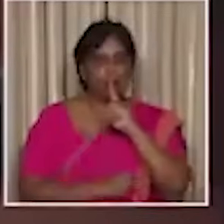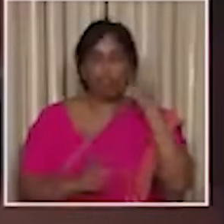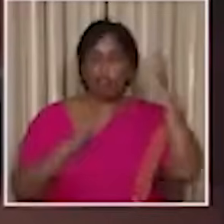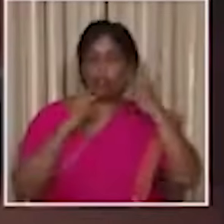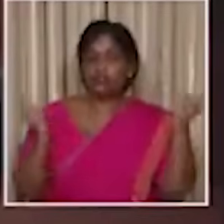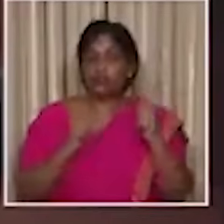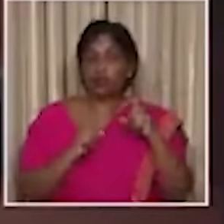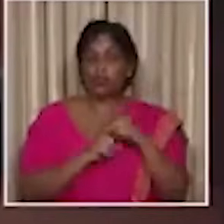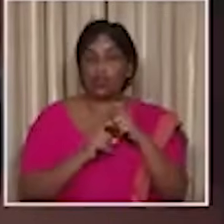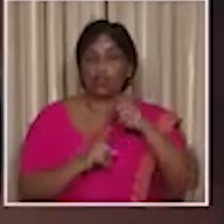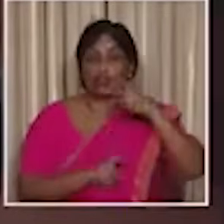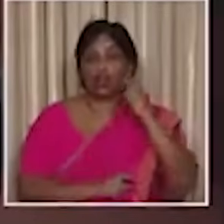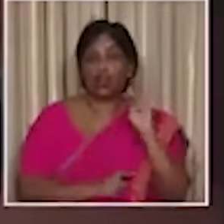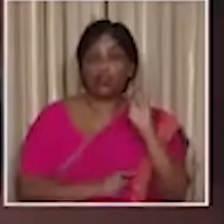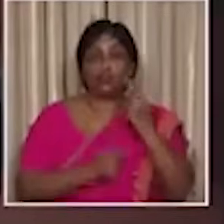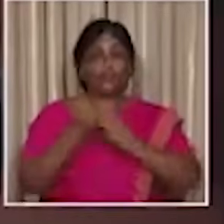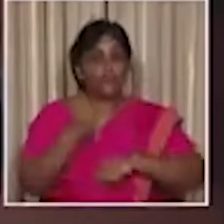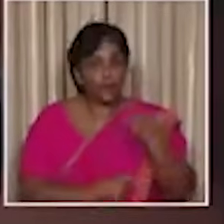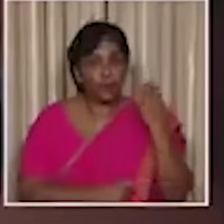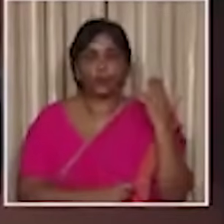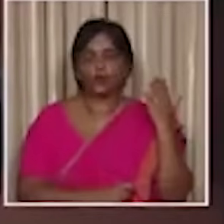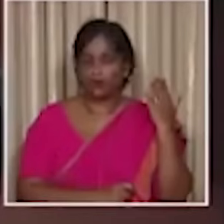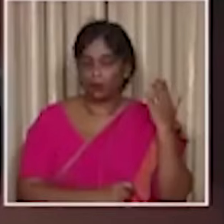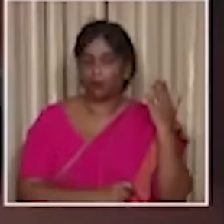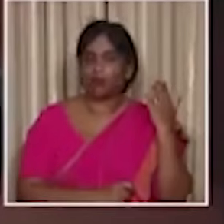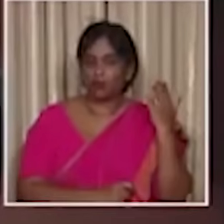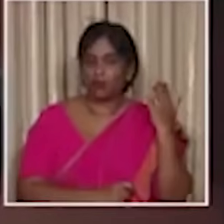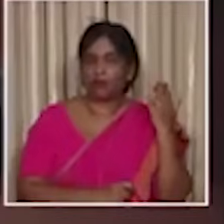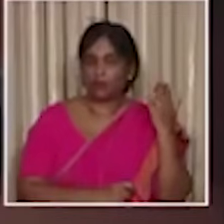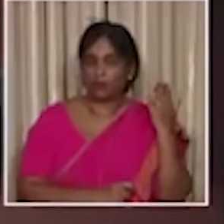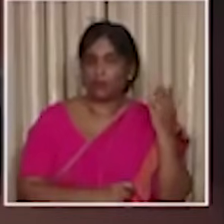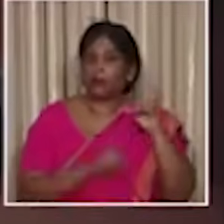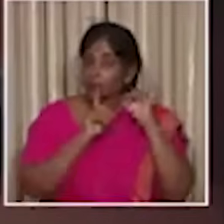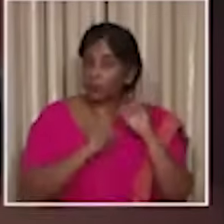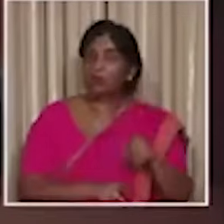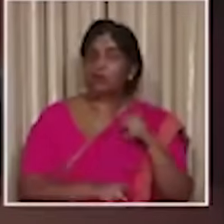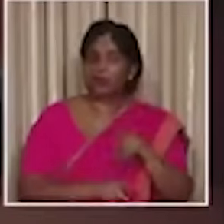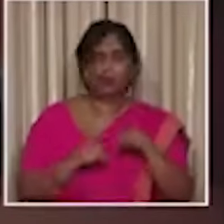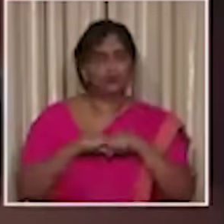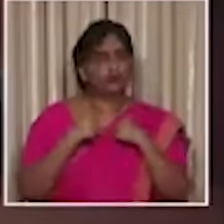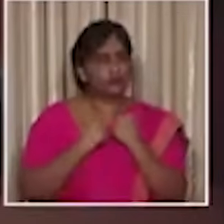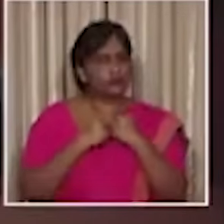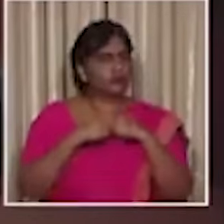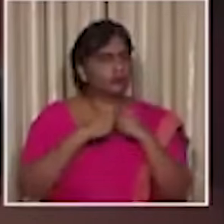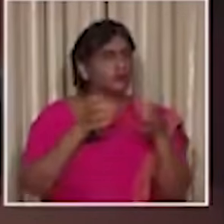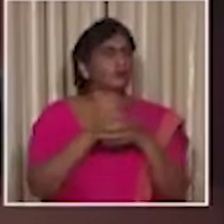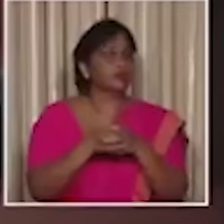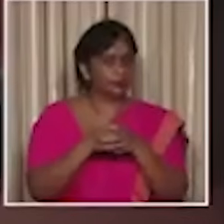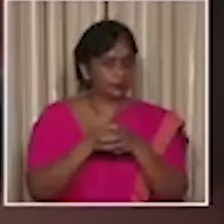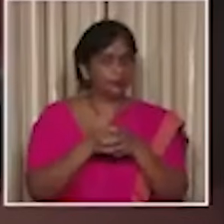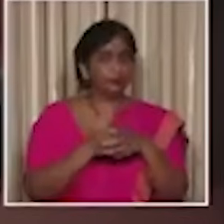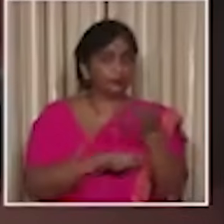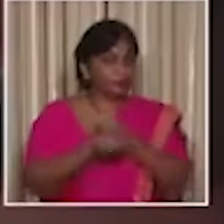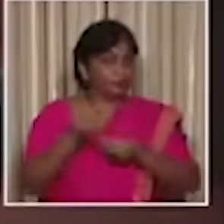වෙළඳපොළේ ඩොලර් 340ට විකිණෙනවා. හරිද? එතකොට මෙතන මේ සමාගම්වල කණ්ඩායමත් මේ